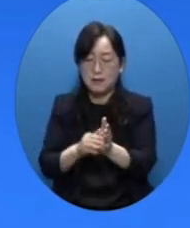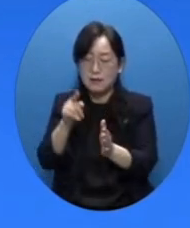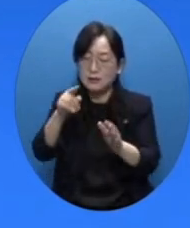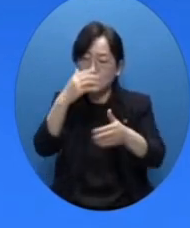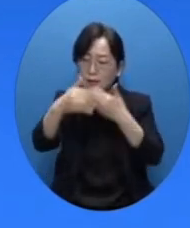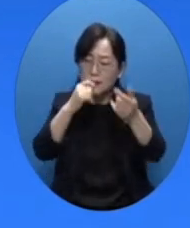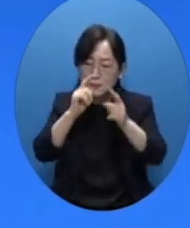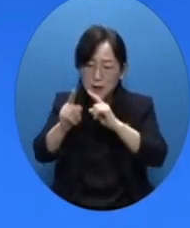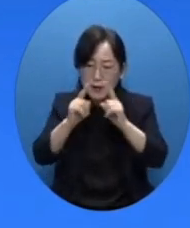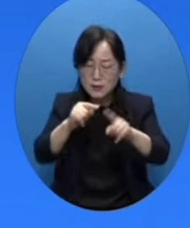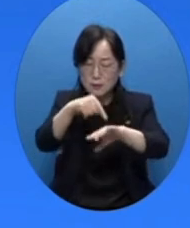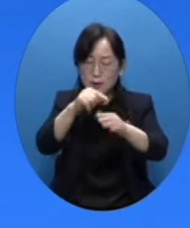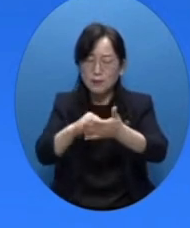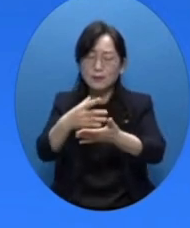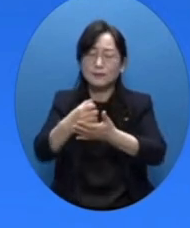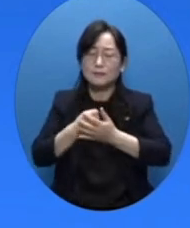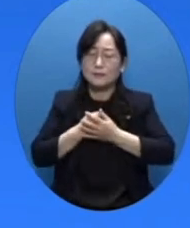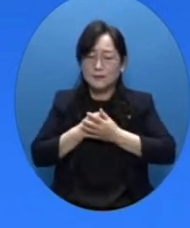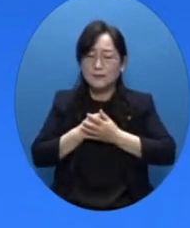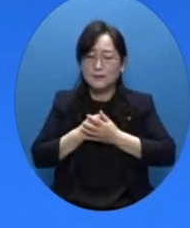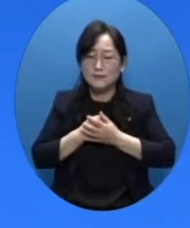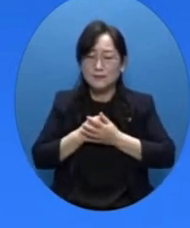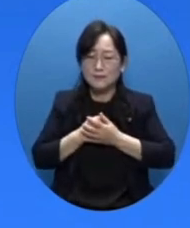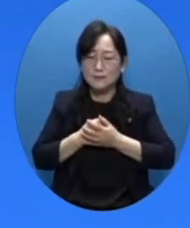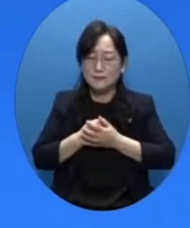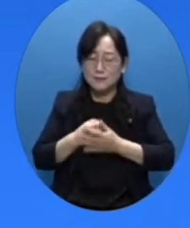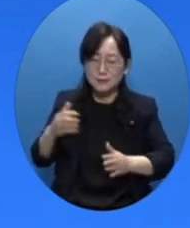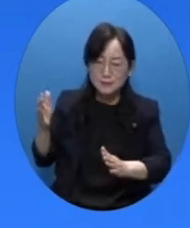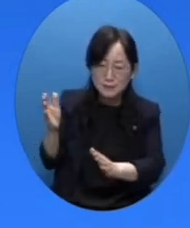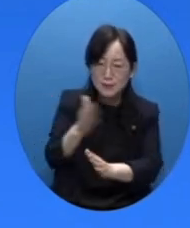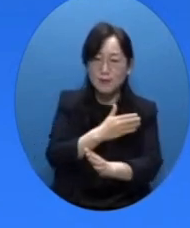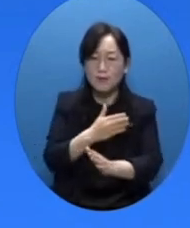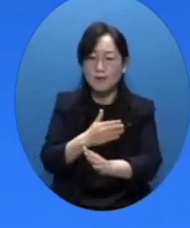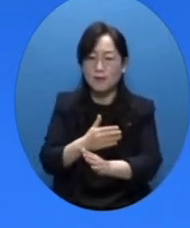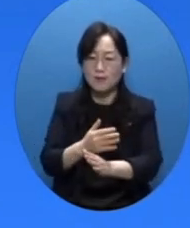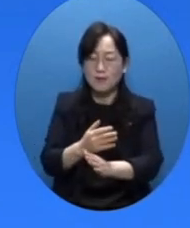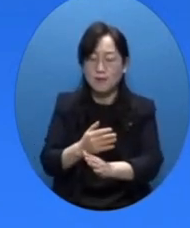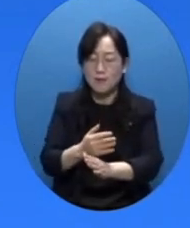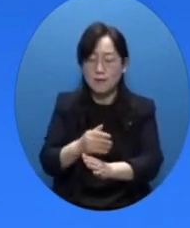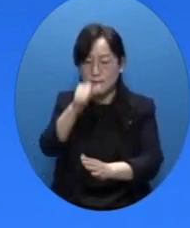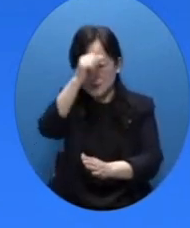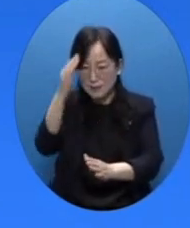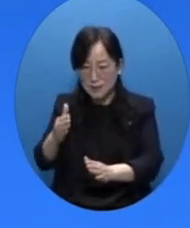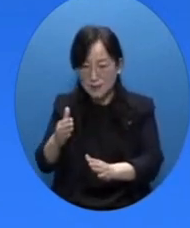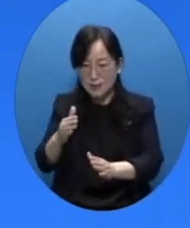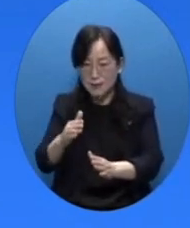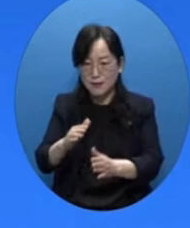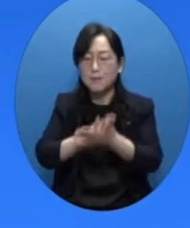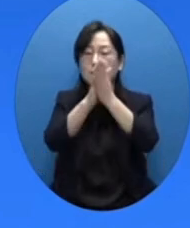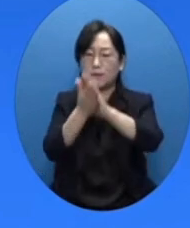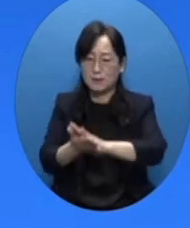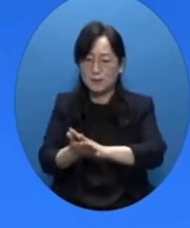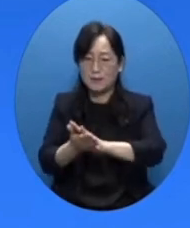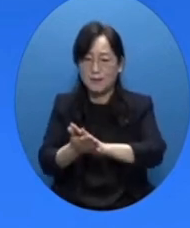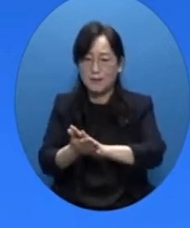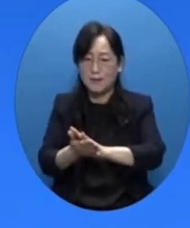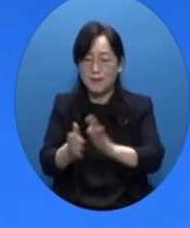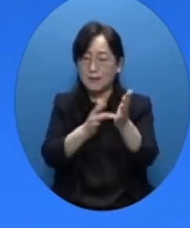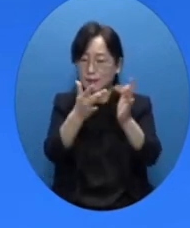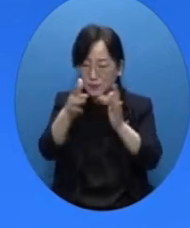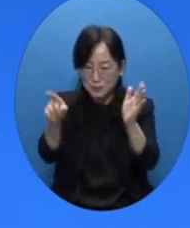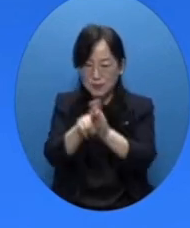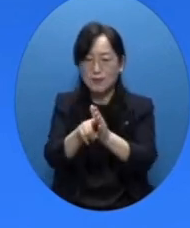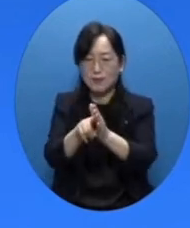말씀을 마음에 받은 그 순간이 자기 인생의 전환점 이 되었어 그 때부터 예수를 및